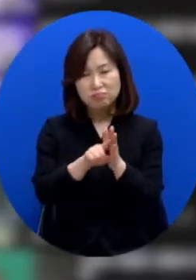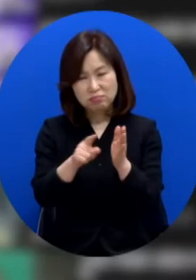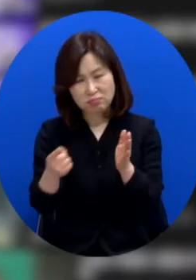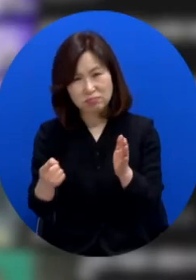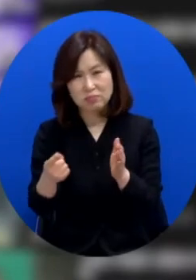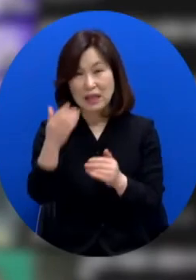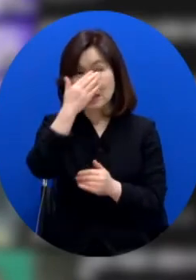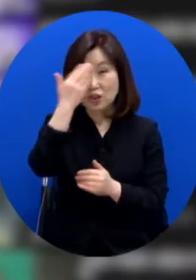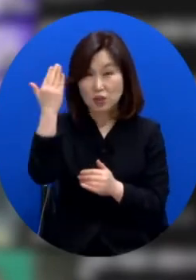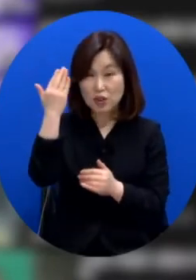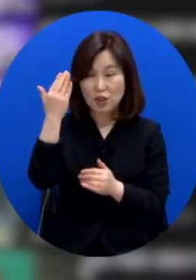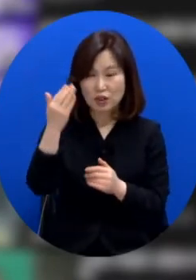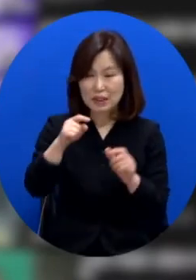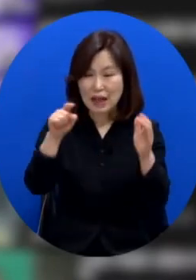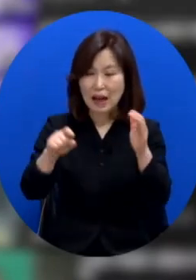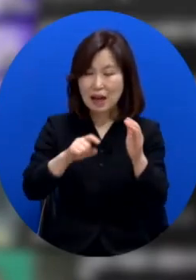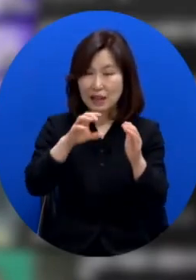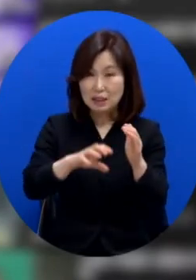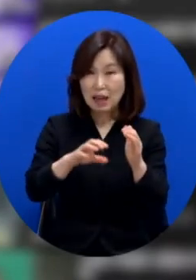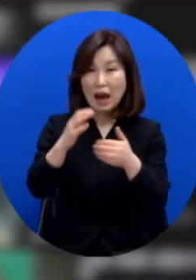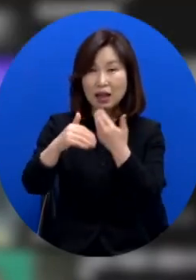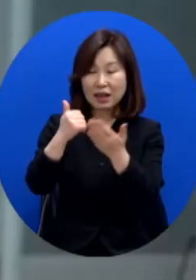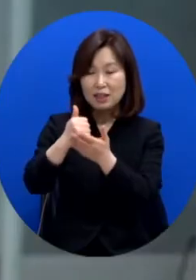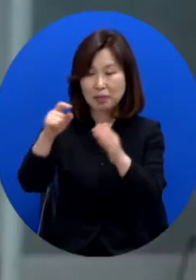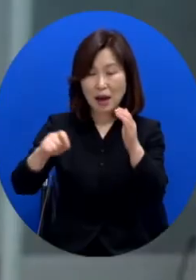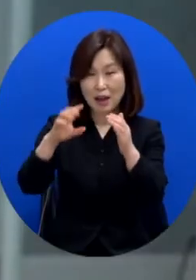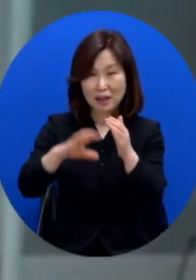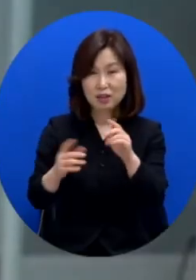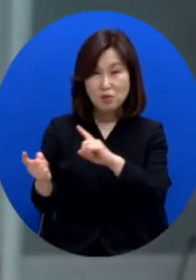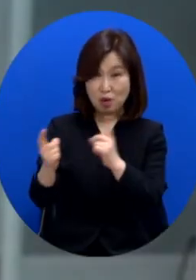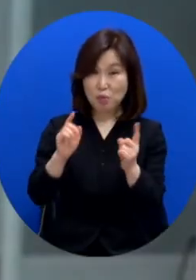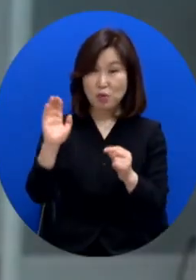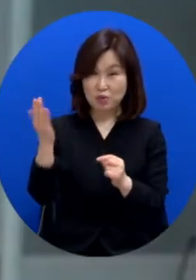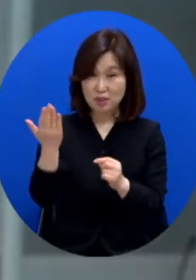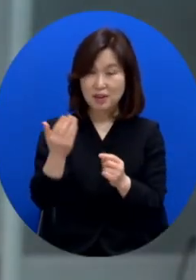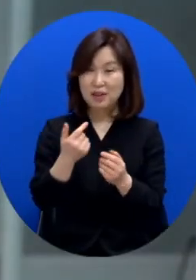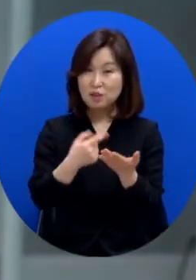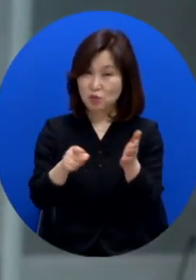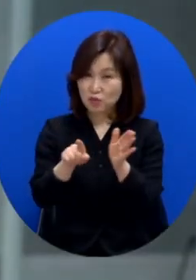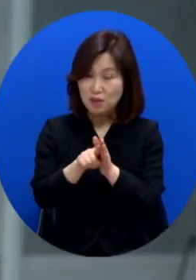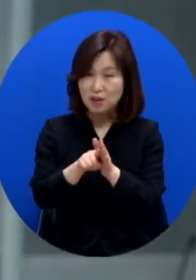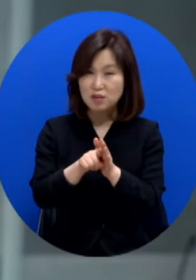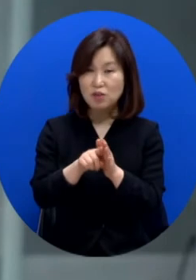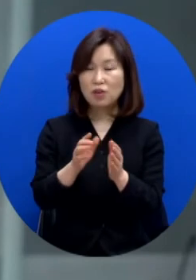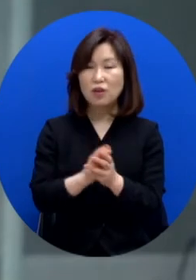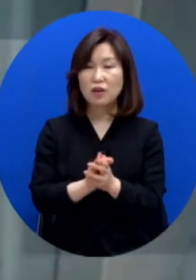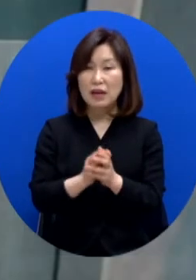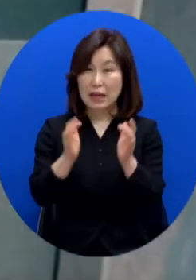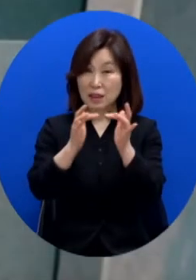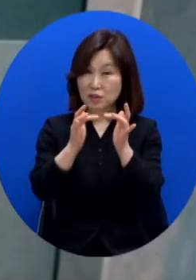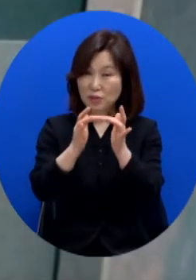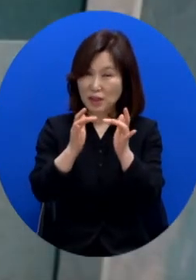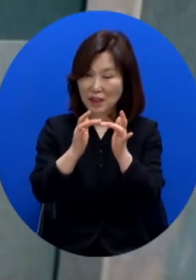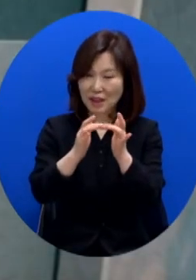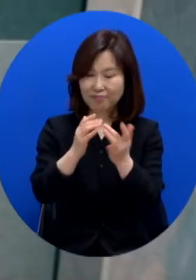하나님 안에서 변화할 수 있도록 매월 첫째 주 랜선 수련회를 개최하는 등 앞으로 코로나19 시국에 맞는